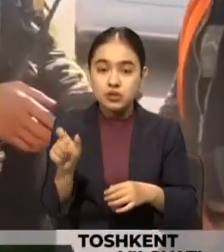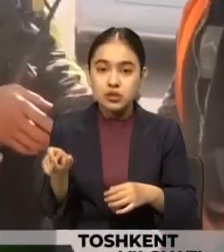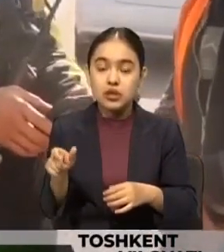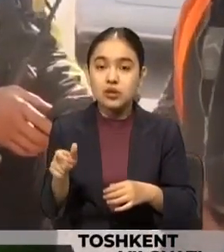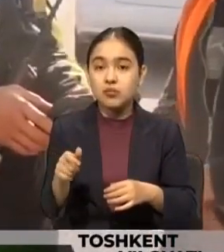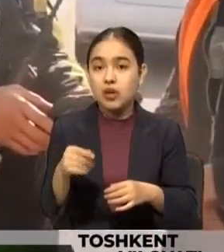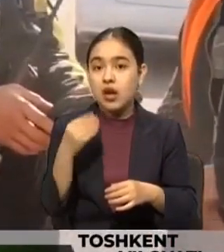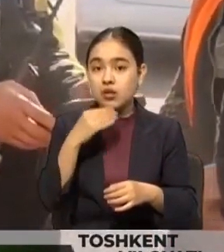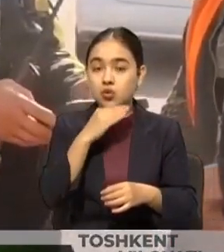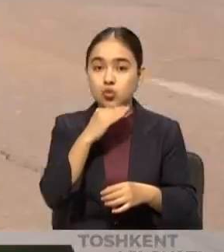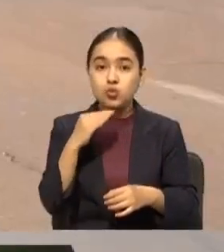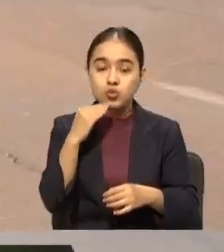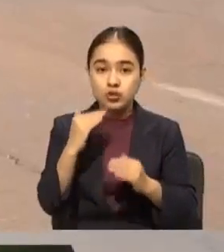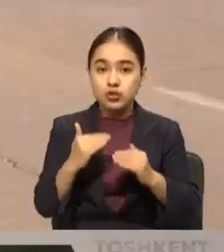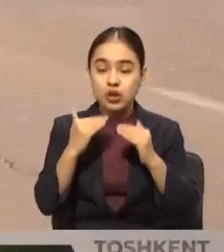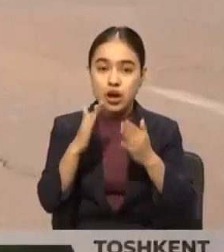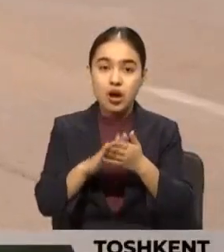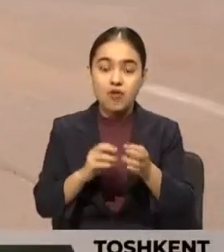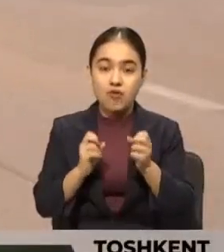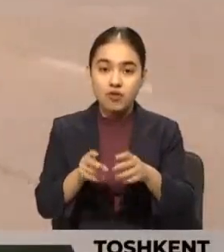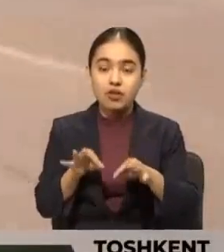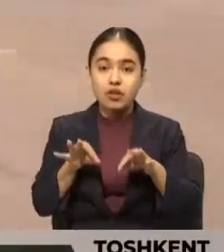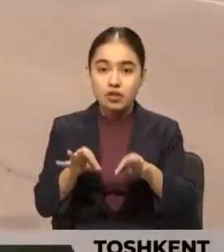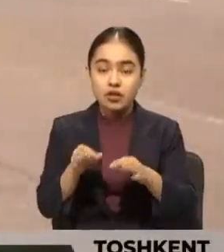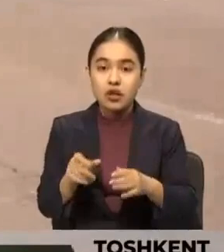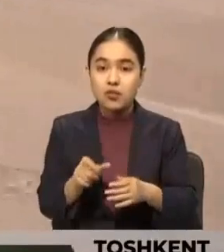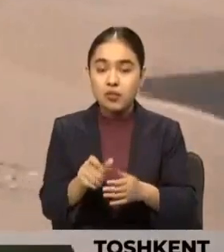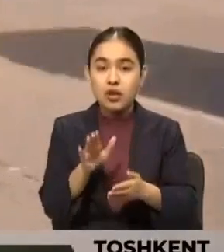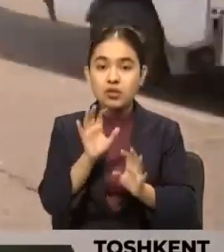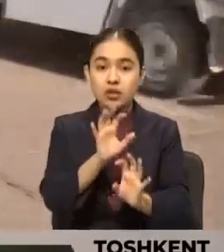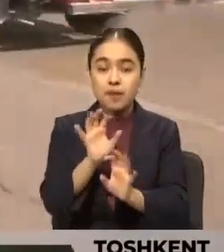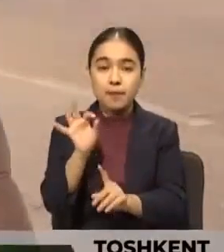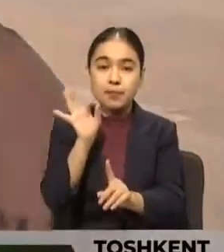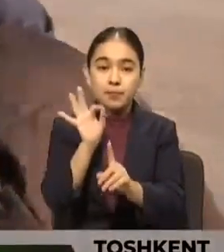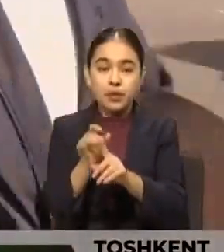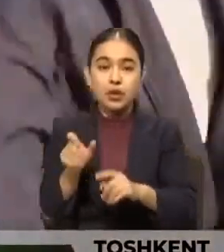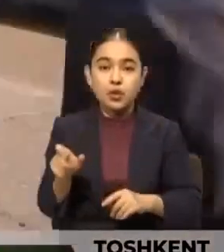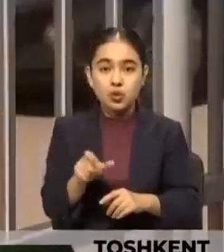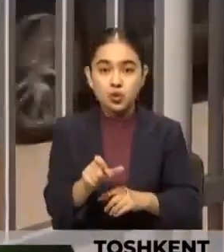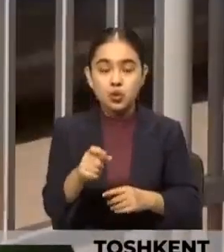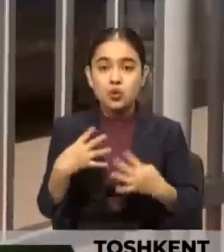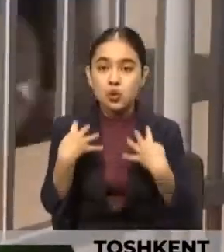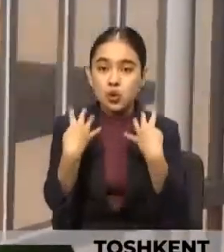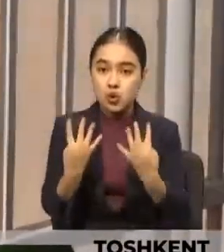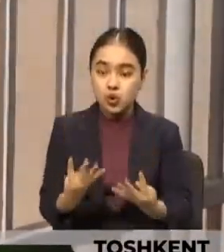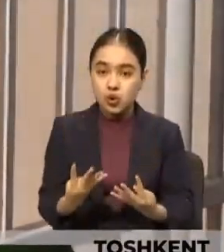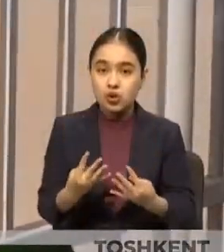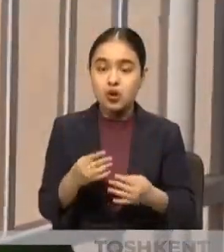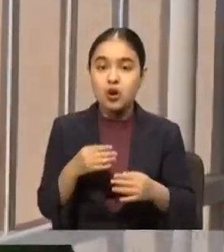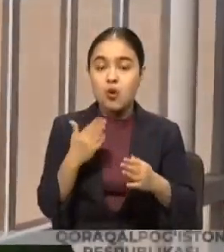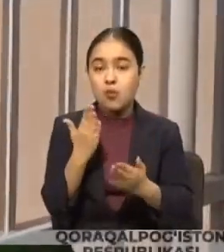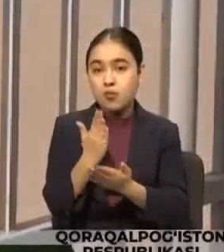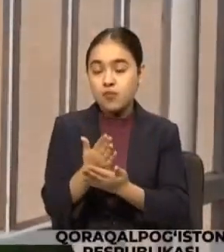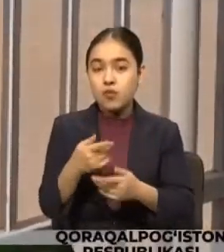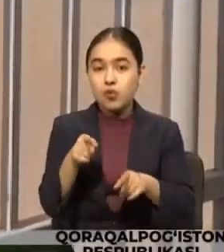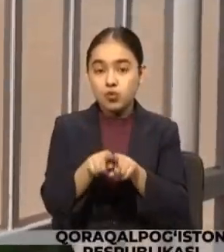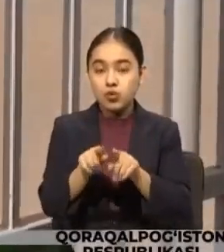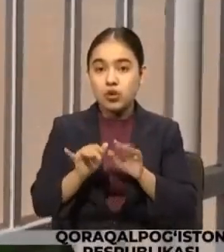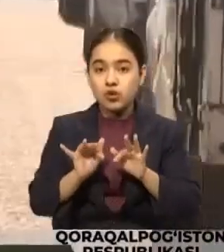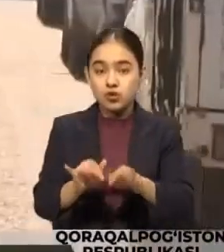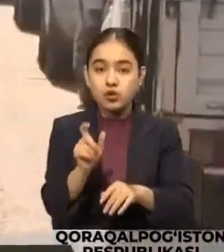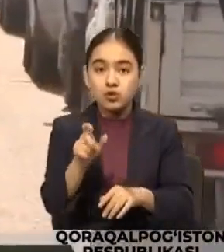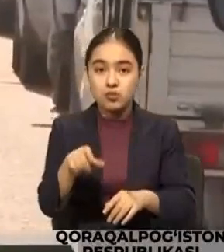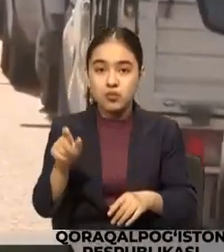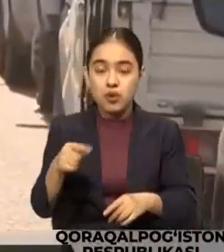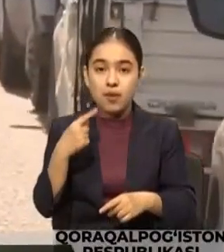ketish ehtimoli juda ham yuqori. Xavfsiz transport harakatini ta'minlash maqsadida yo'llarga panjara va to'siqlar o'rnatilgan. Biroq bunday choralarni